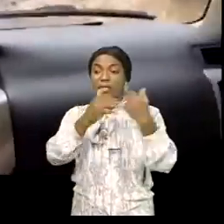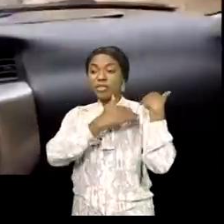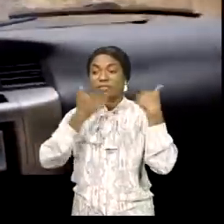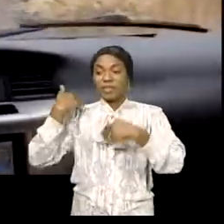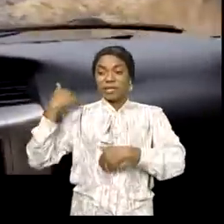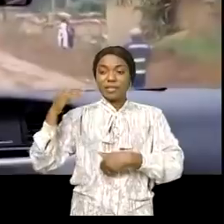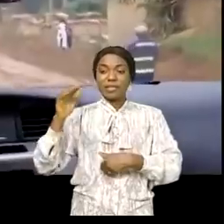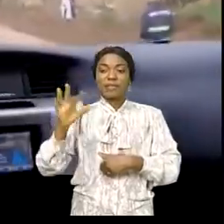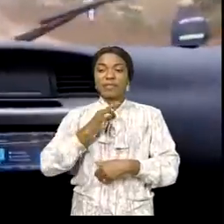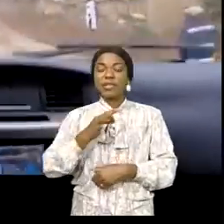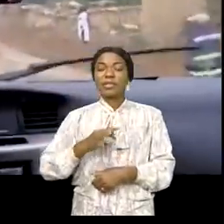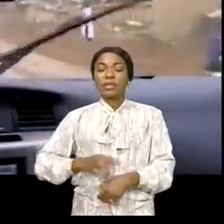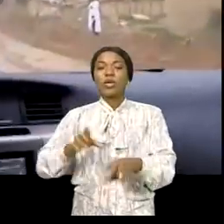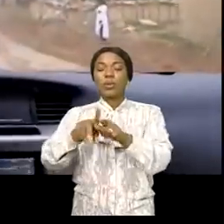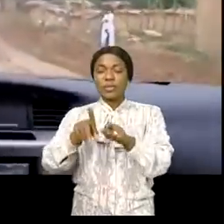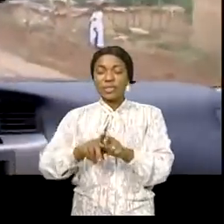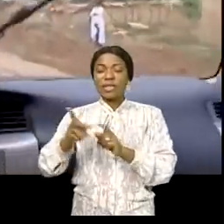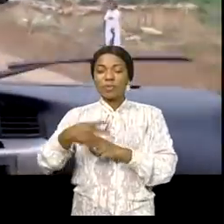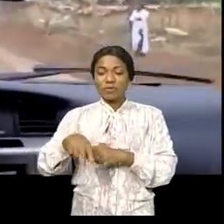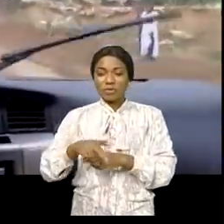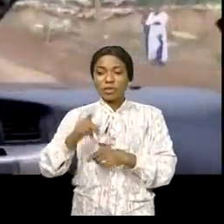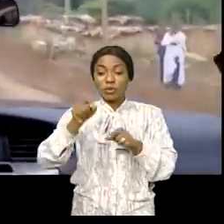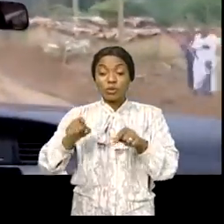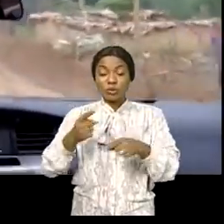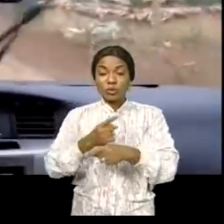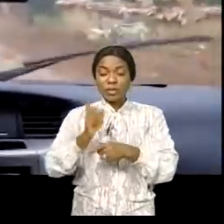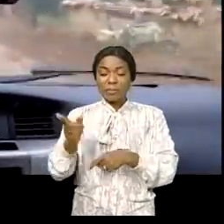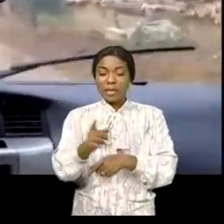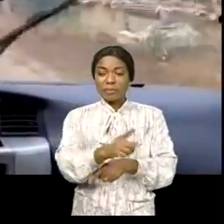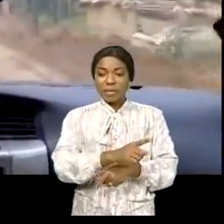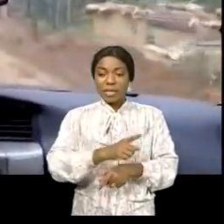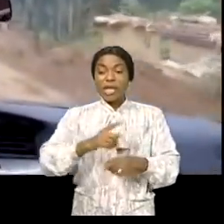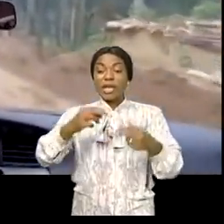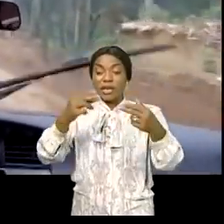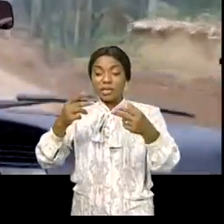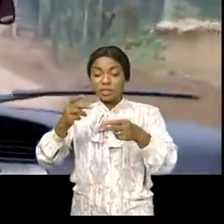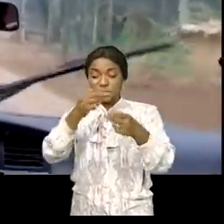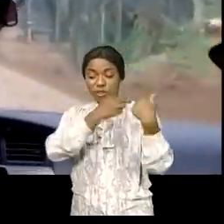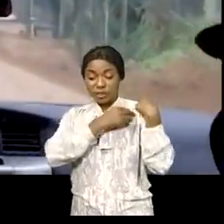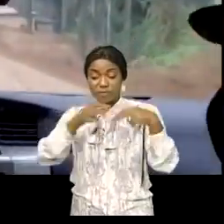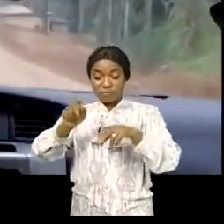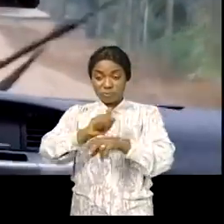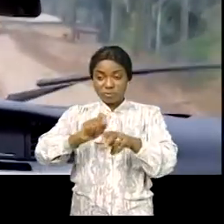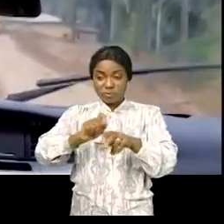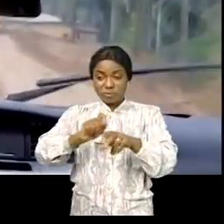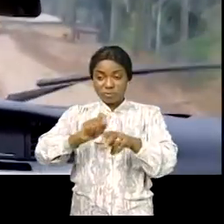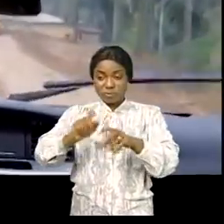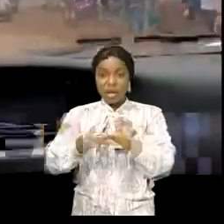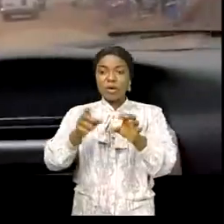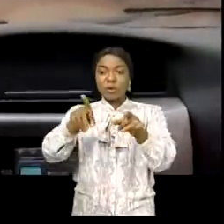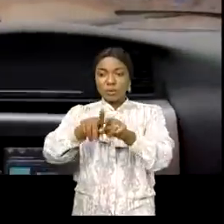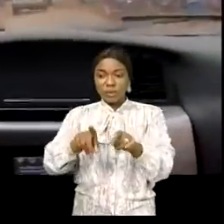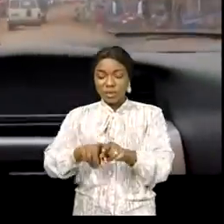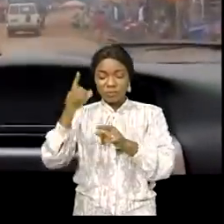Félix-Antoine Tshisekedi Tshilombo, et cette province se place aujourd'hui parmi celles dont le chef-lieu est relié directement à la plus